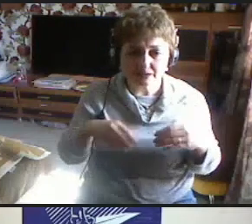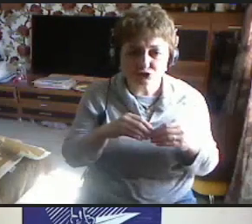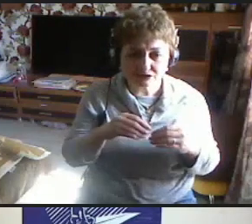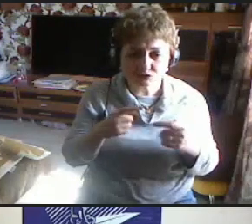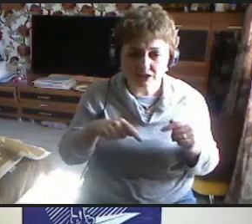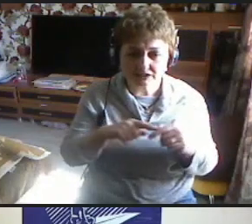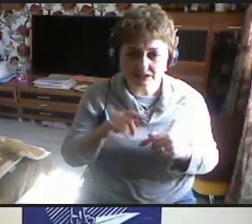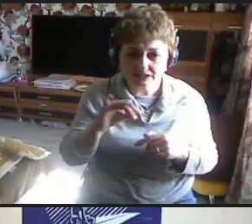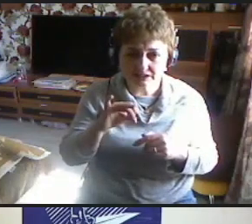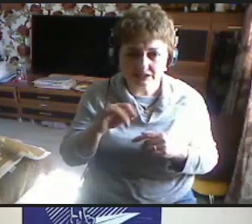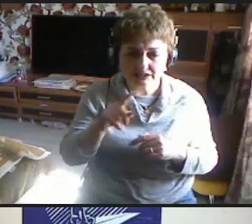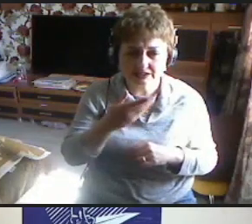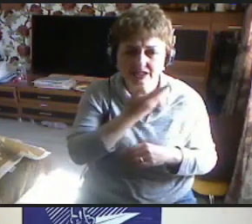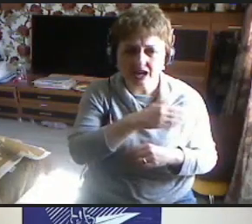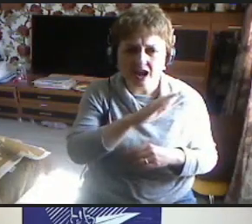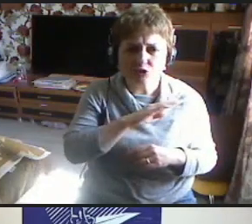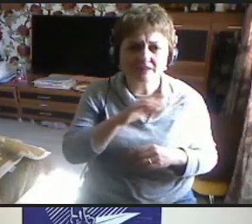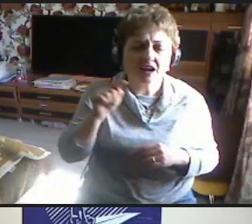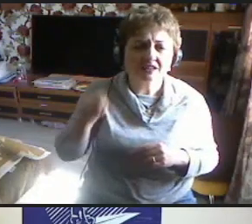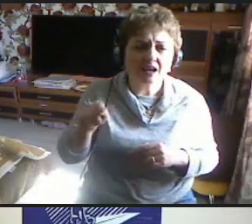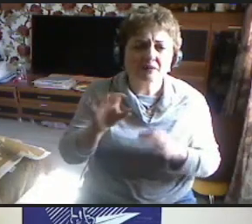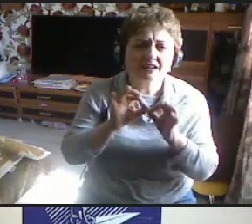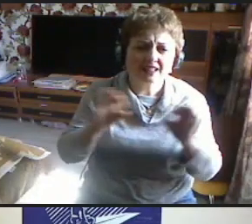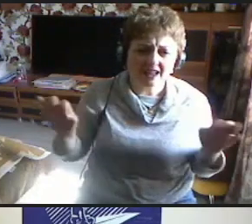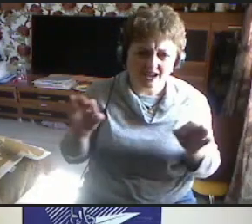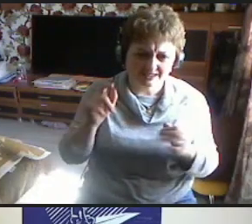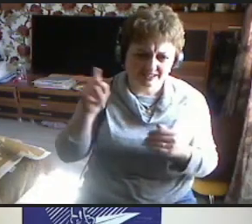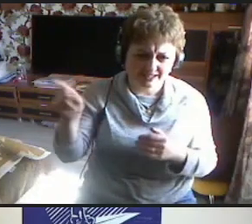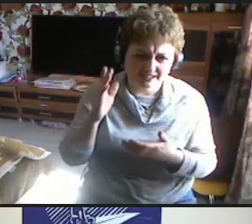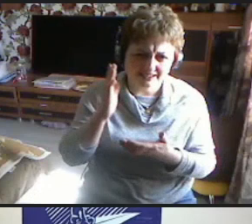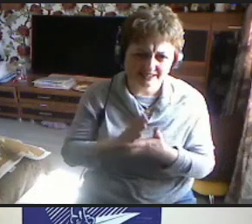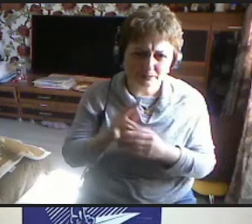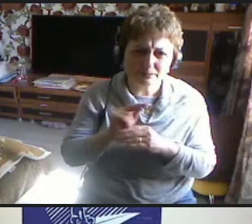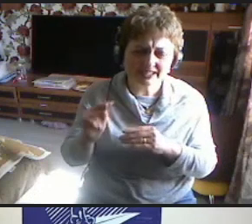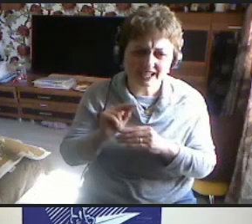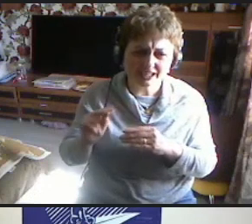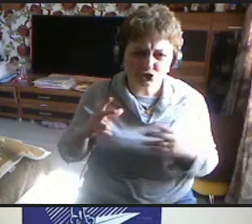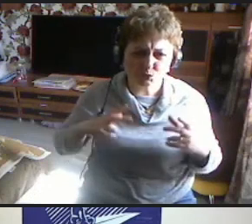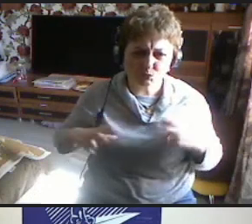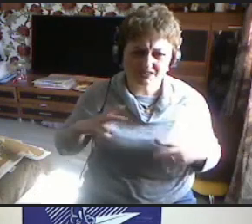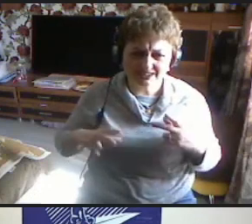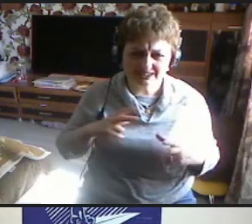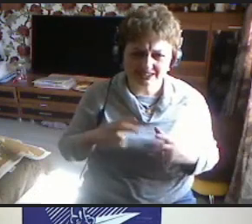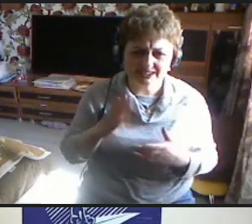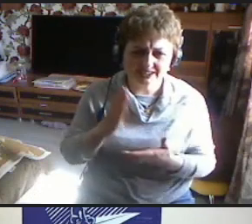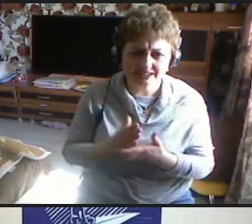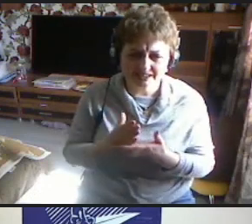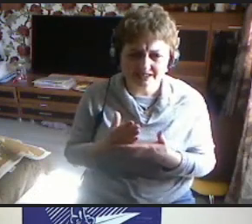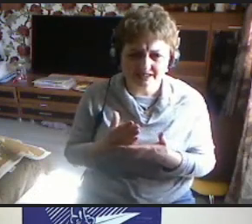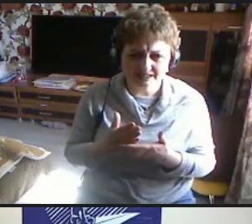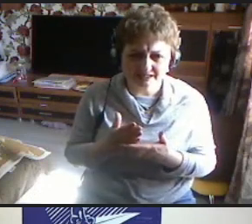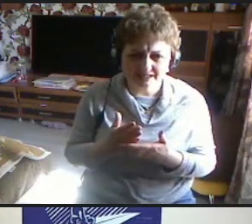есть. Да, там есть классный, на самом деле, в педагогическом университете, по-моему, чуть ли не факультет